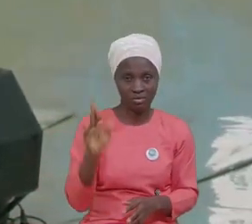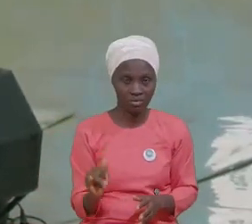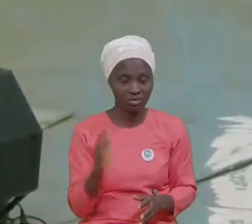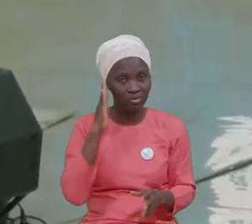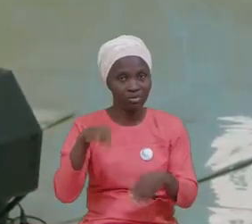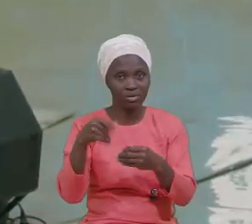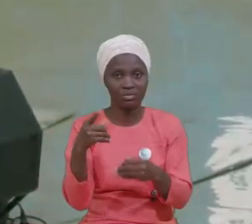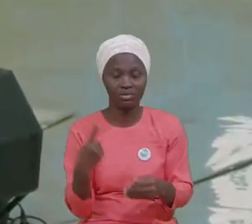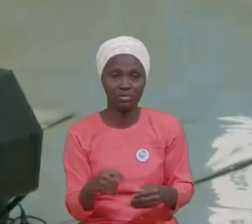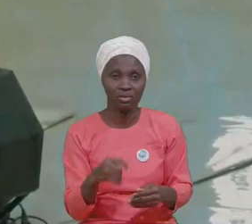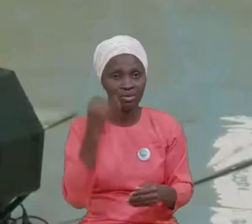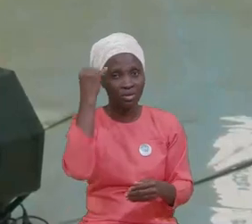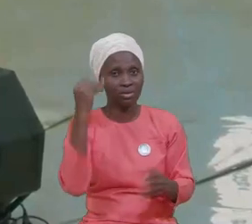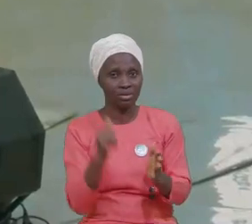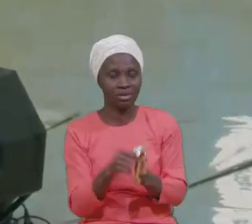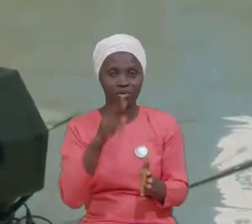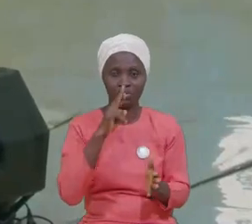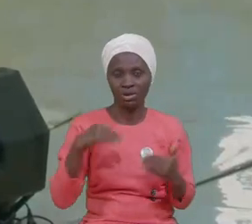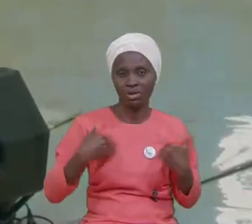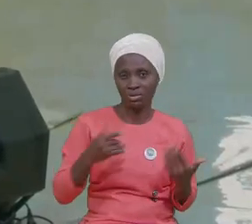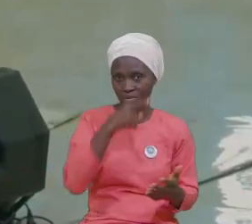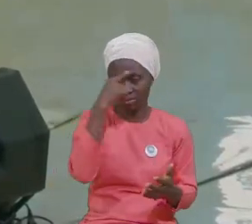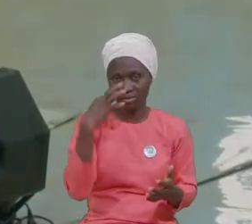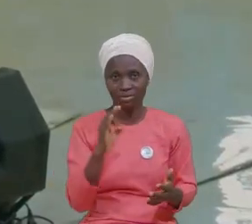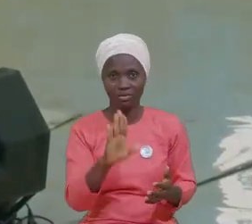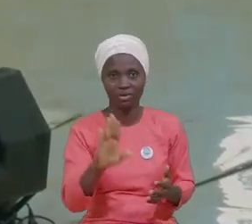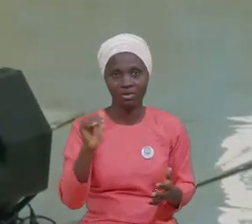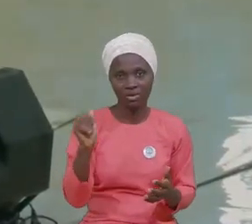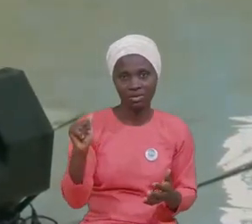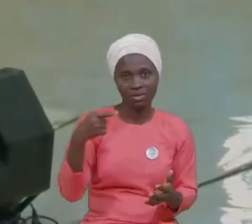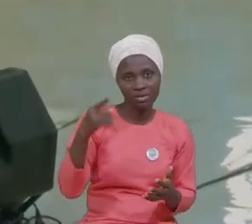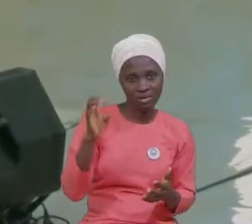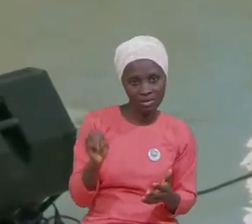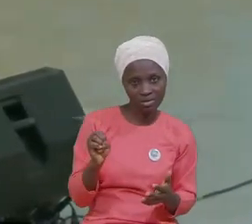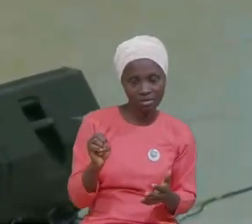parce que vous avez tel âge, vous avez tel autre âge.